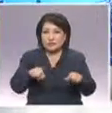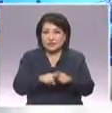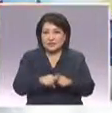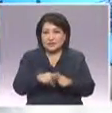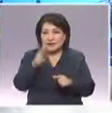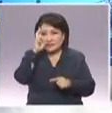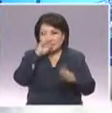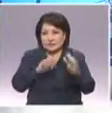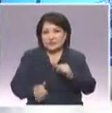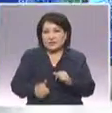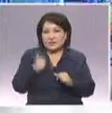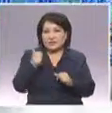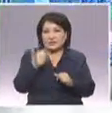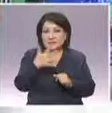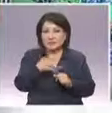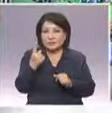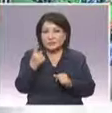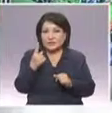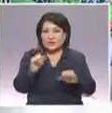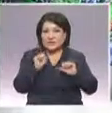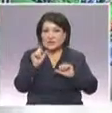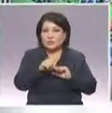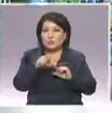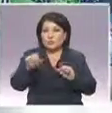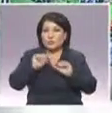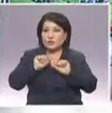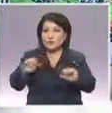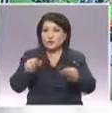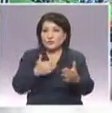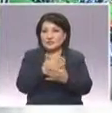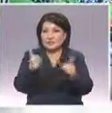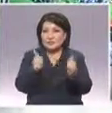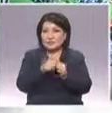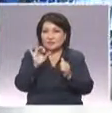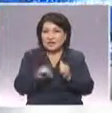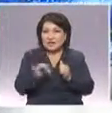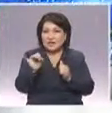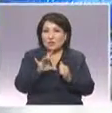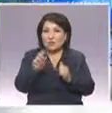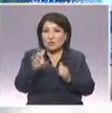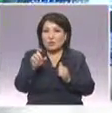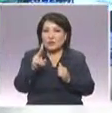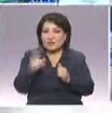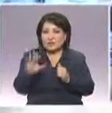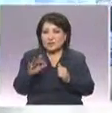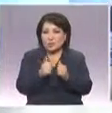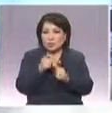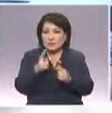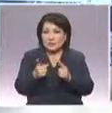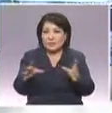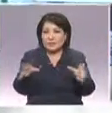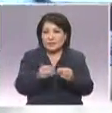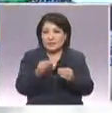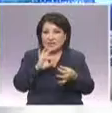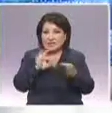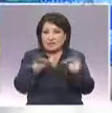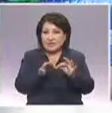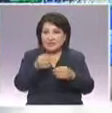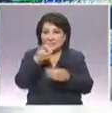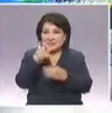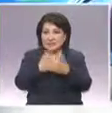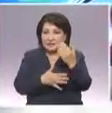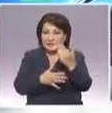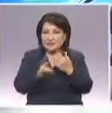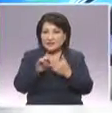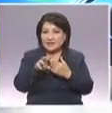намысын 51 спортшы қорғамақ. Біздің әріптесіміз Рауан Оқаста отандастарымызбен бірге қазір олимпиада астанасы Нанкинде